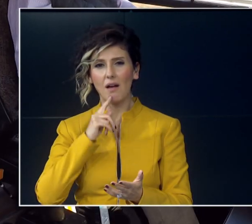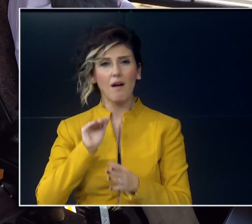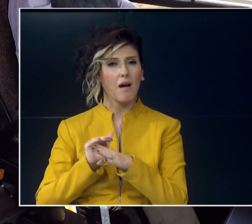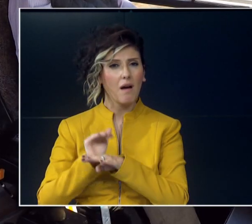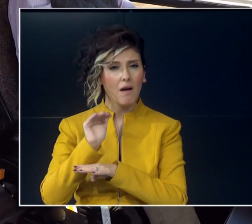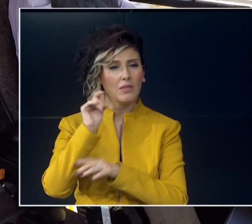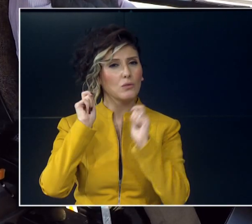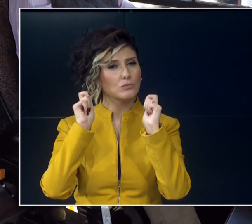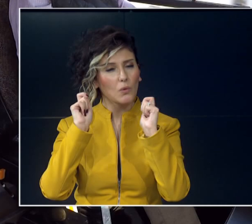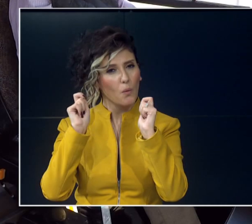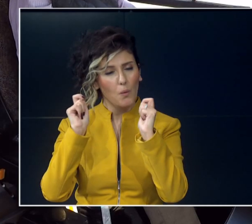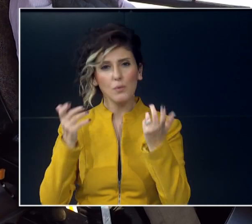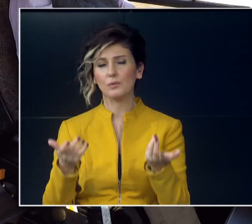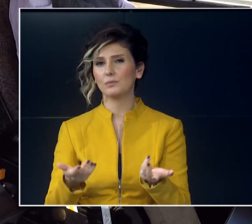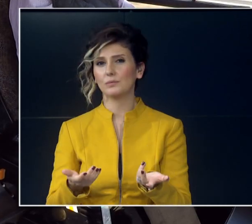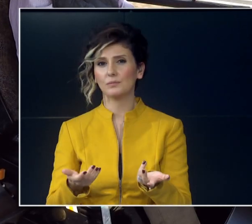hayatın zorluklarını,